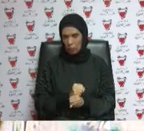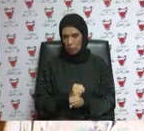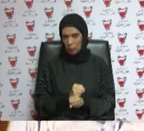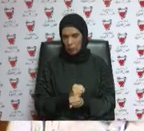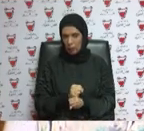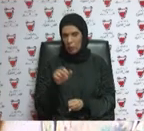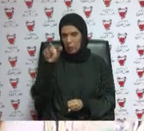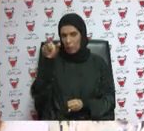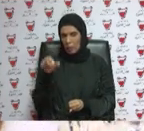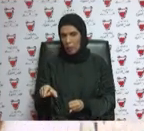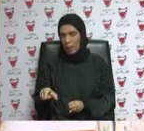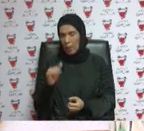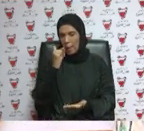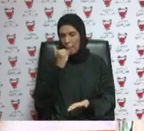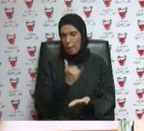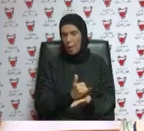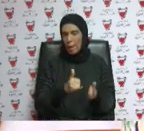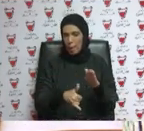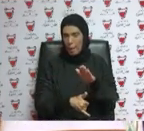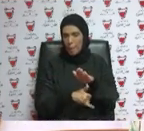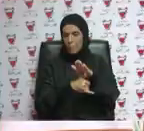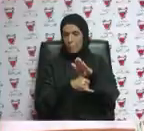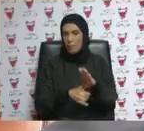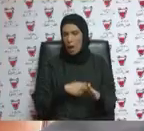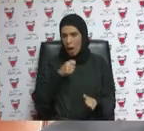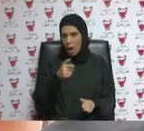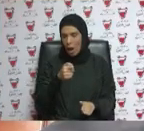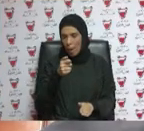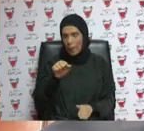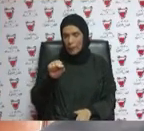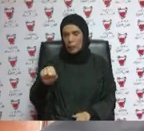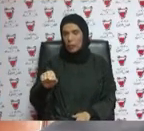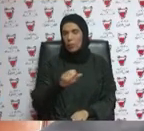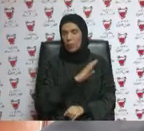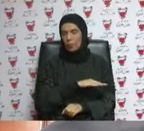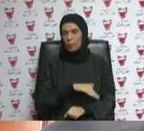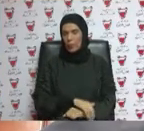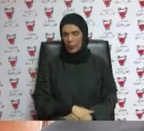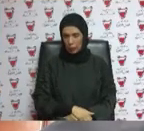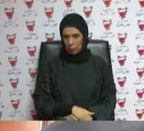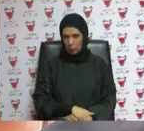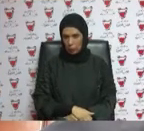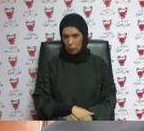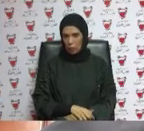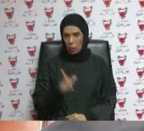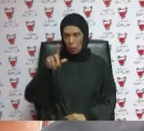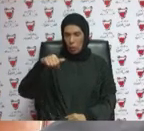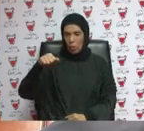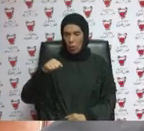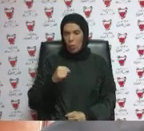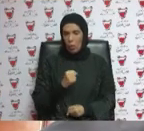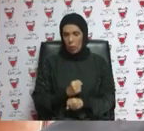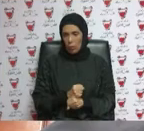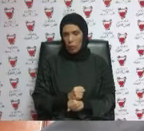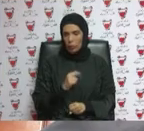صاحب العمل في إيصال هذه المبالغ المخصصة لأصحابها من الموظفين، طبعا ما قصر وزير العمل